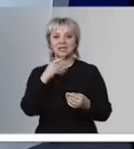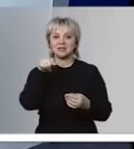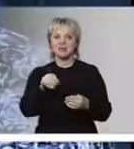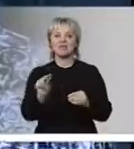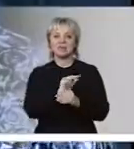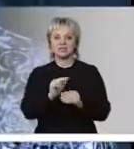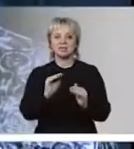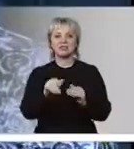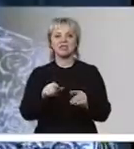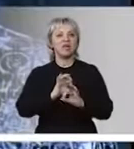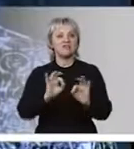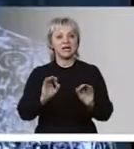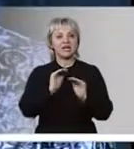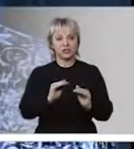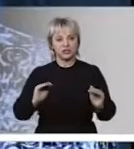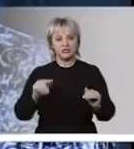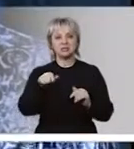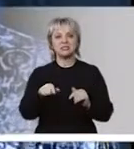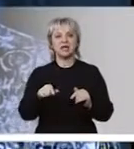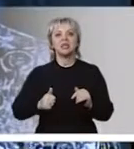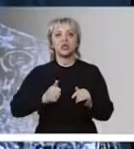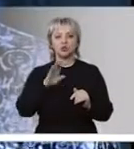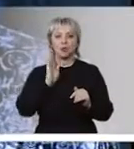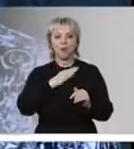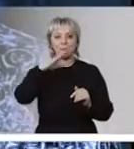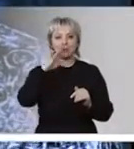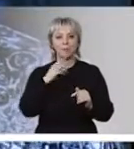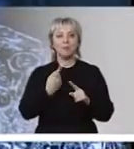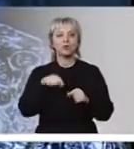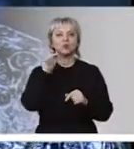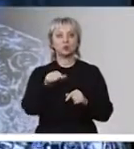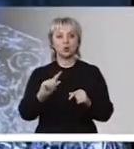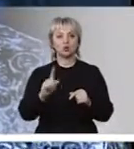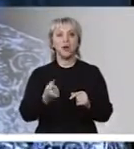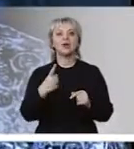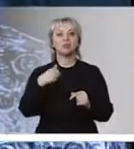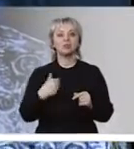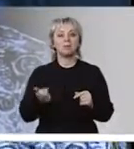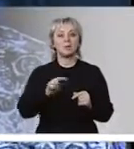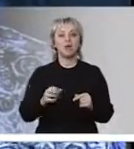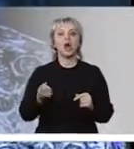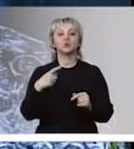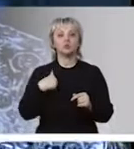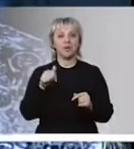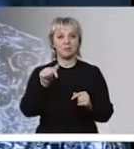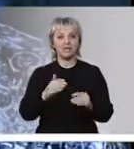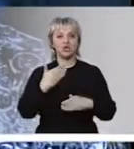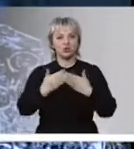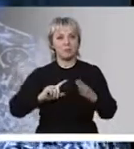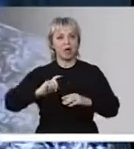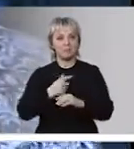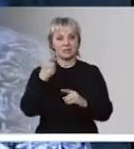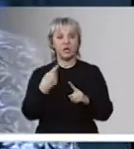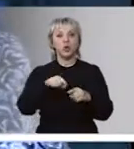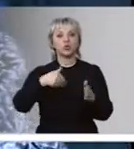воспитанные великолепно дети, достойные мамы и папы. Это то, что откуда мы приходим и откуда мы идем